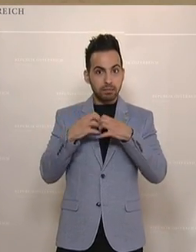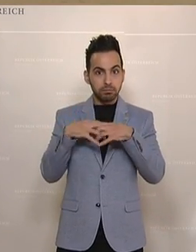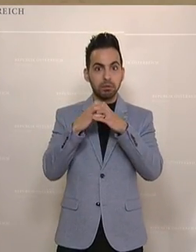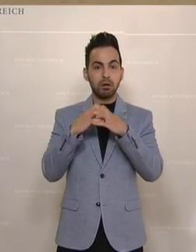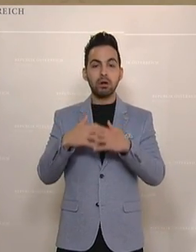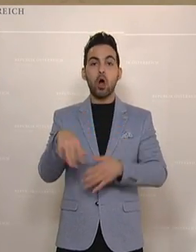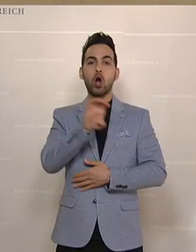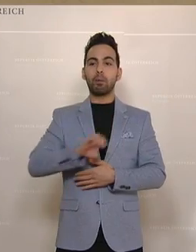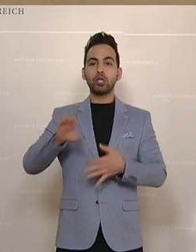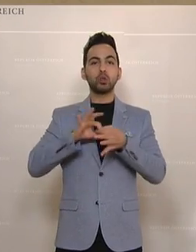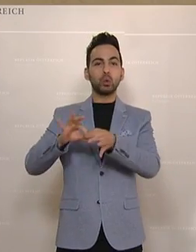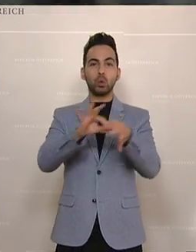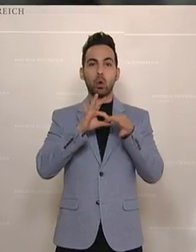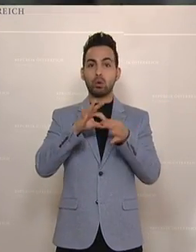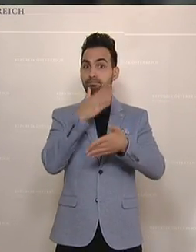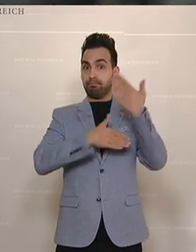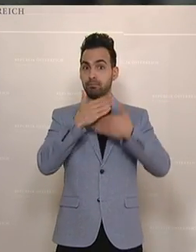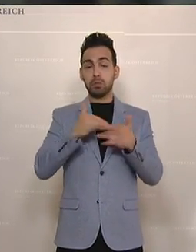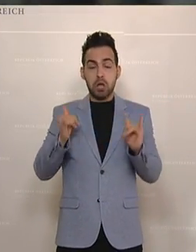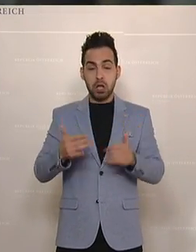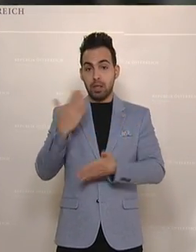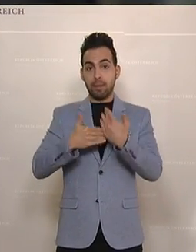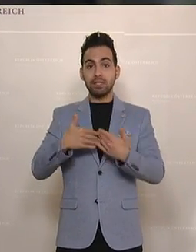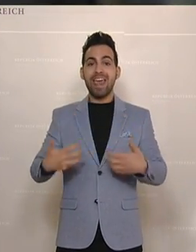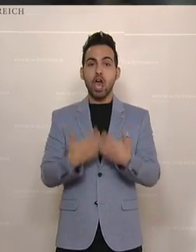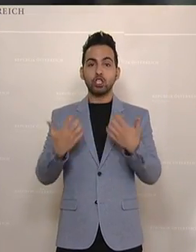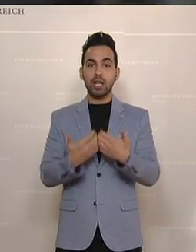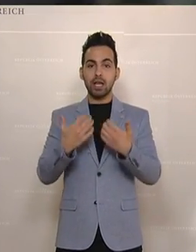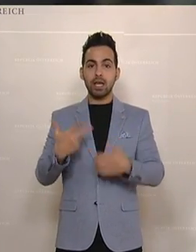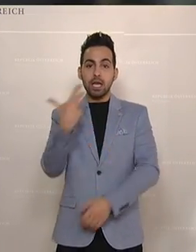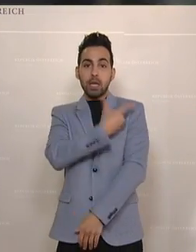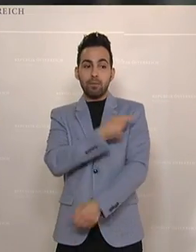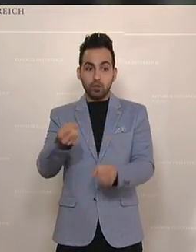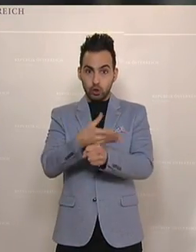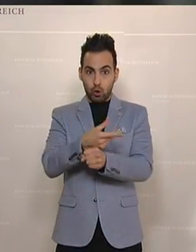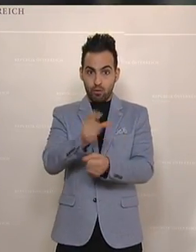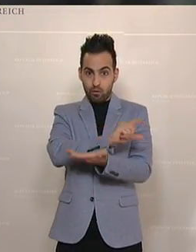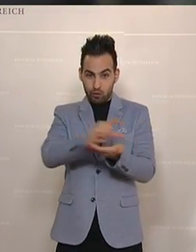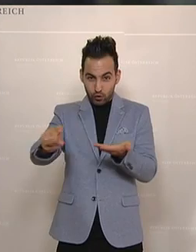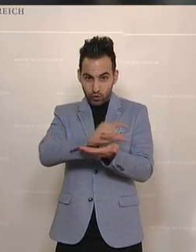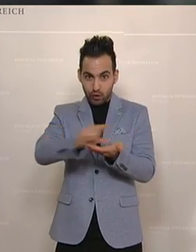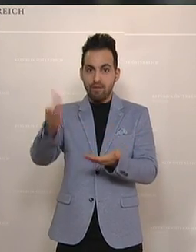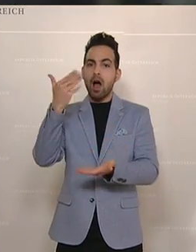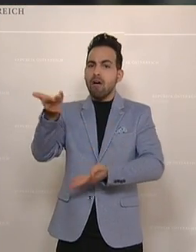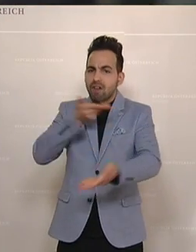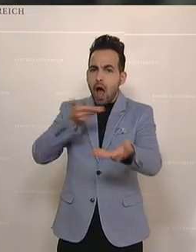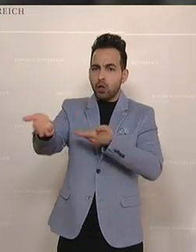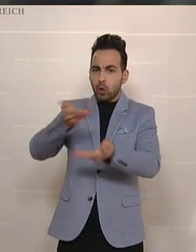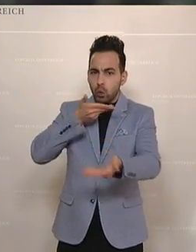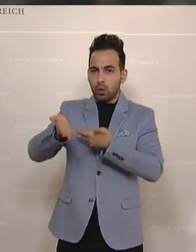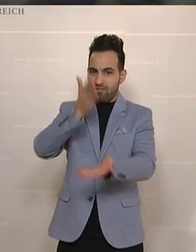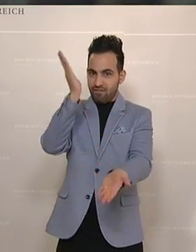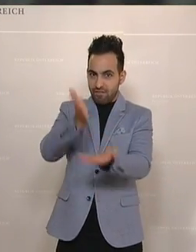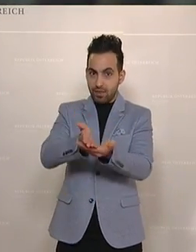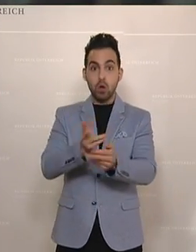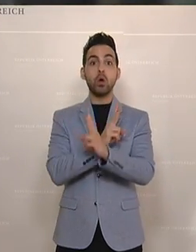Die Europäische Union hat durchaus rechtzeitig mit den Herstellern von Impfstoffen Verhandlungen aufgenommen. Und